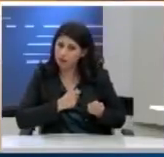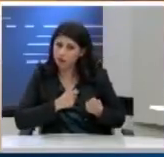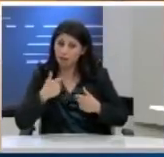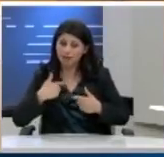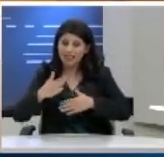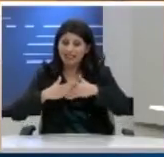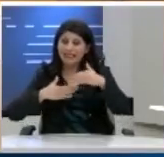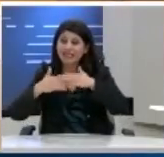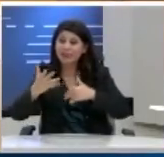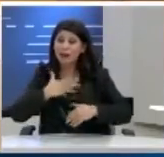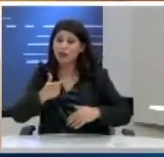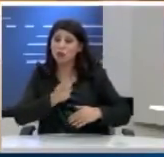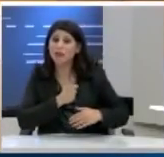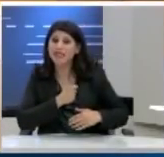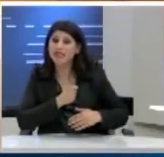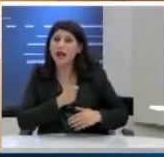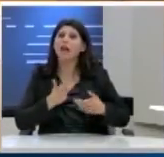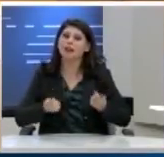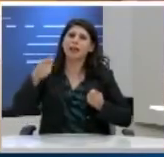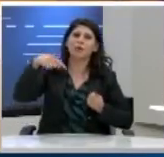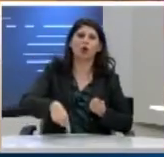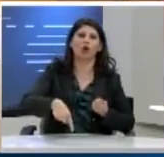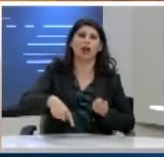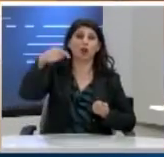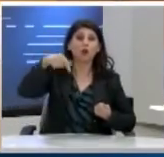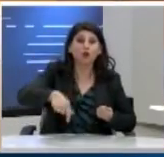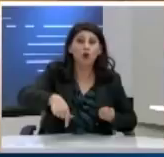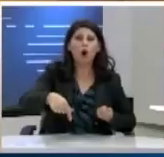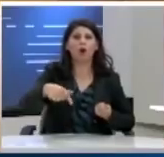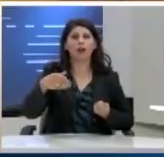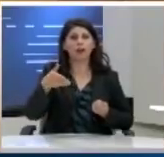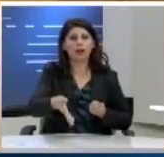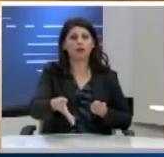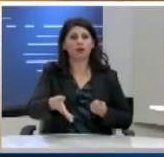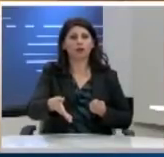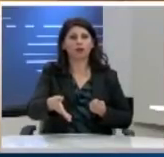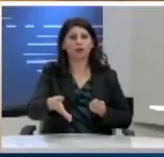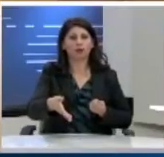την αξιοπιστία μας και την κάνουμε τώρα. Τώρα είναι αυτό το...